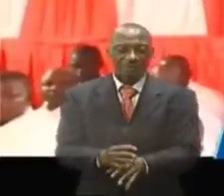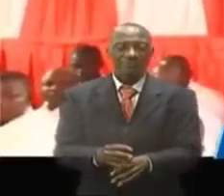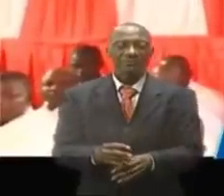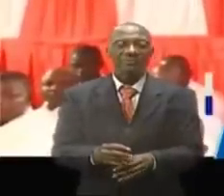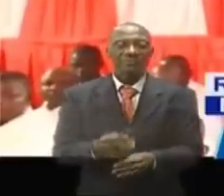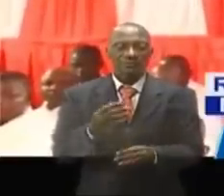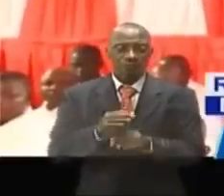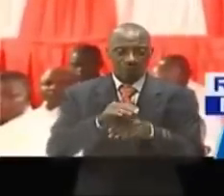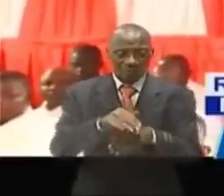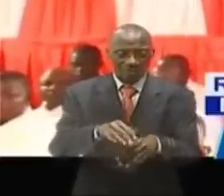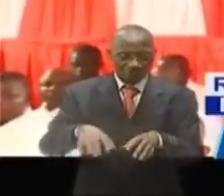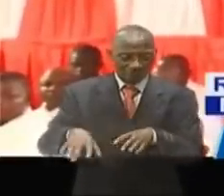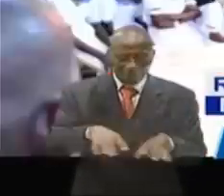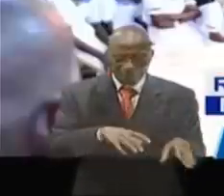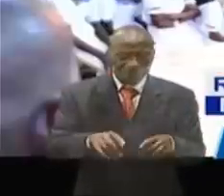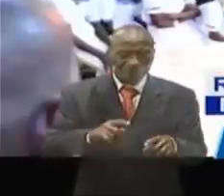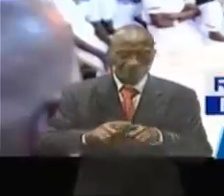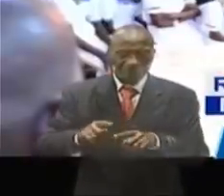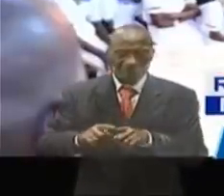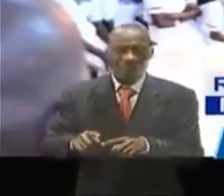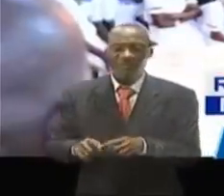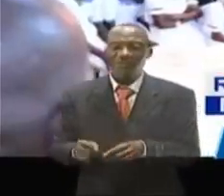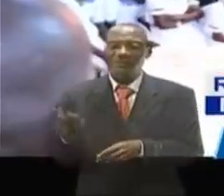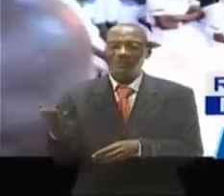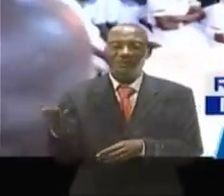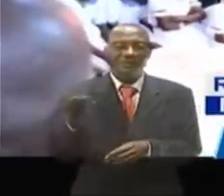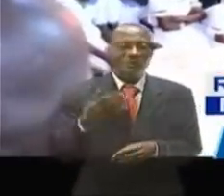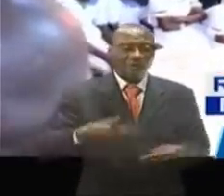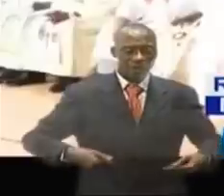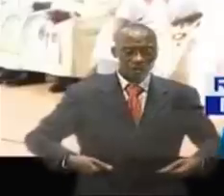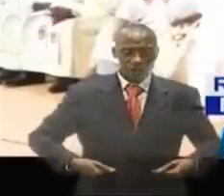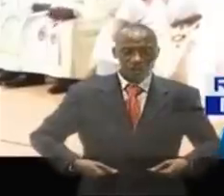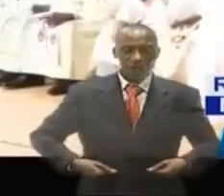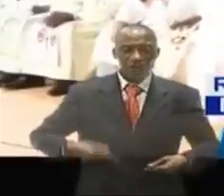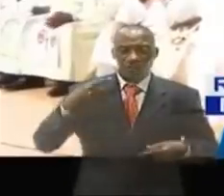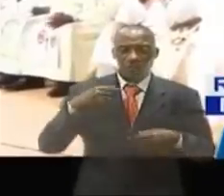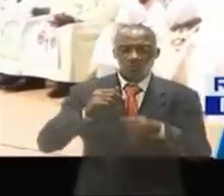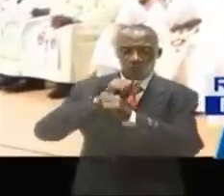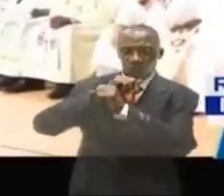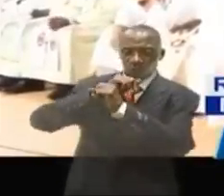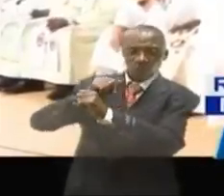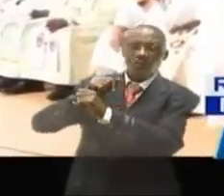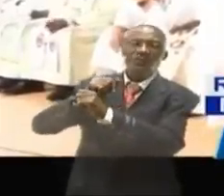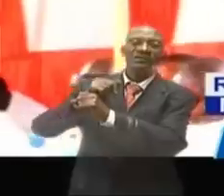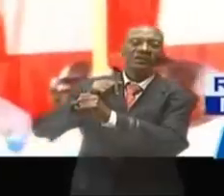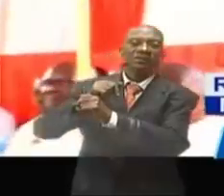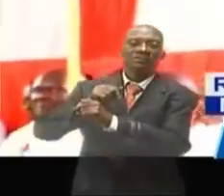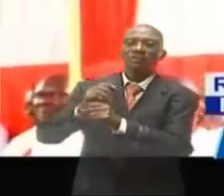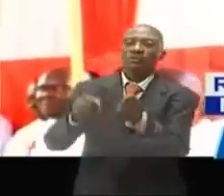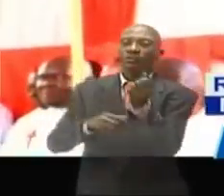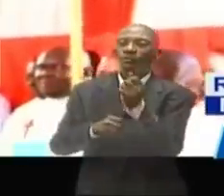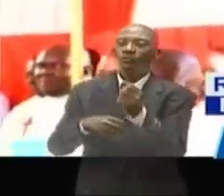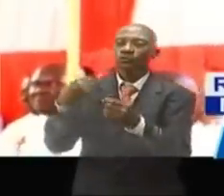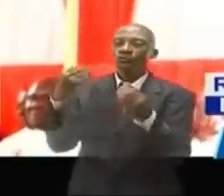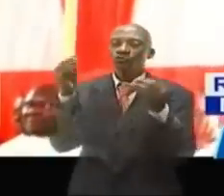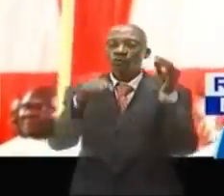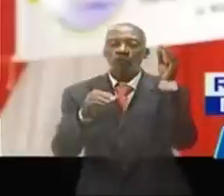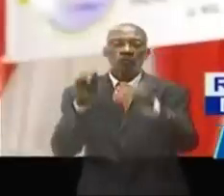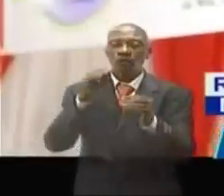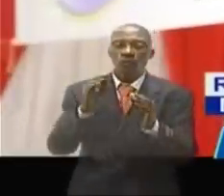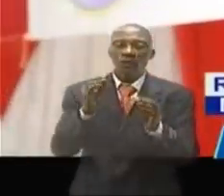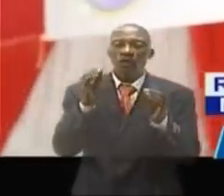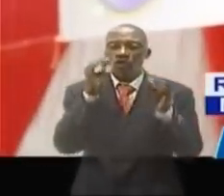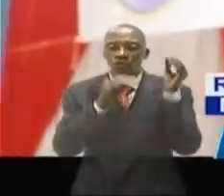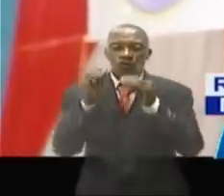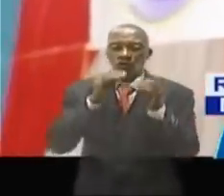activité. Christophe Bassian Nanga exhorte les jeunes à barrer la route à toute manipulation politicienne et à soutenir l'élan